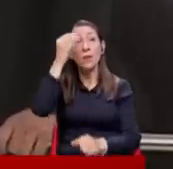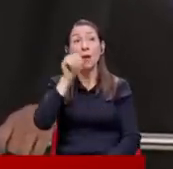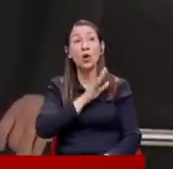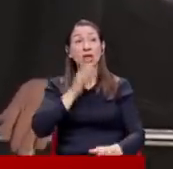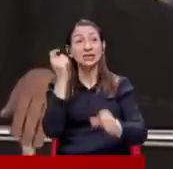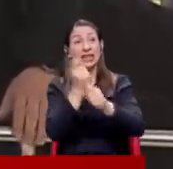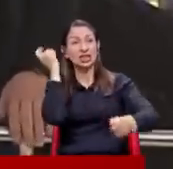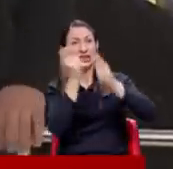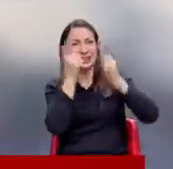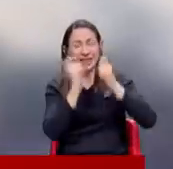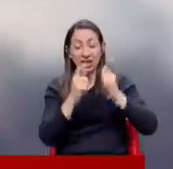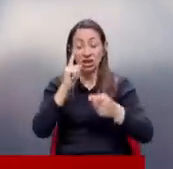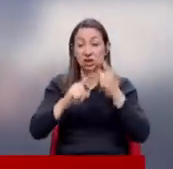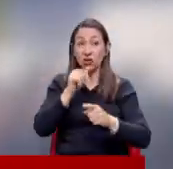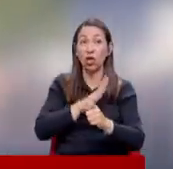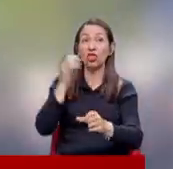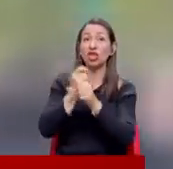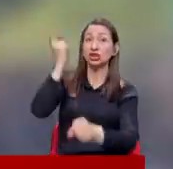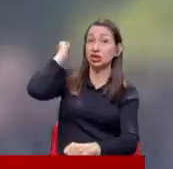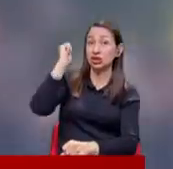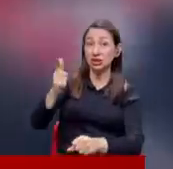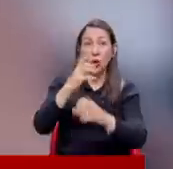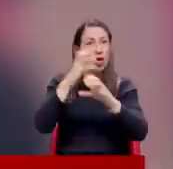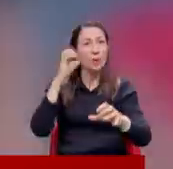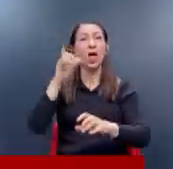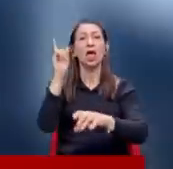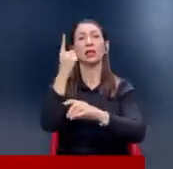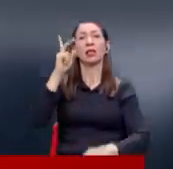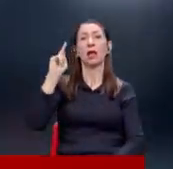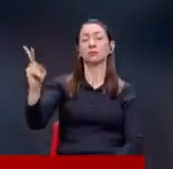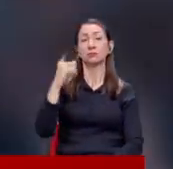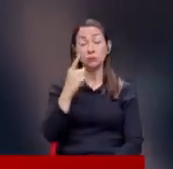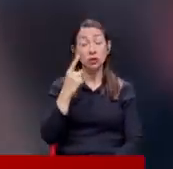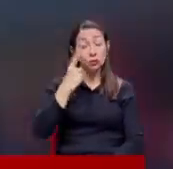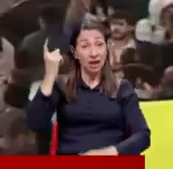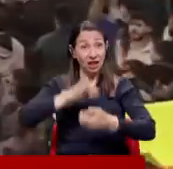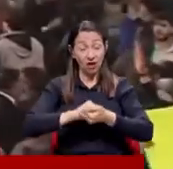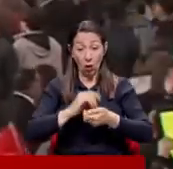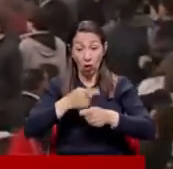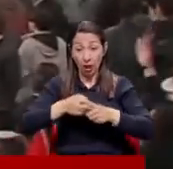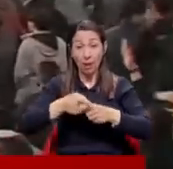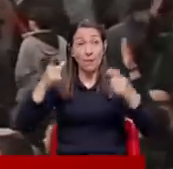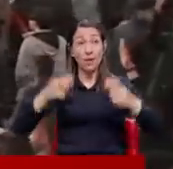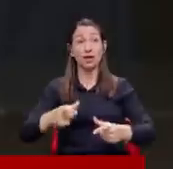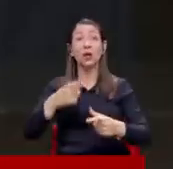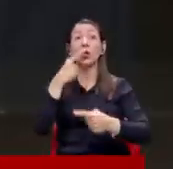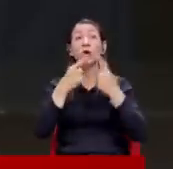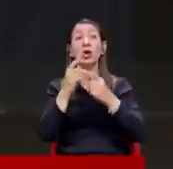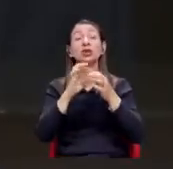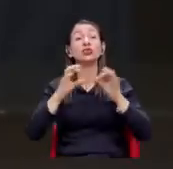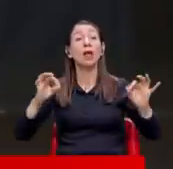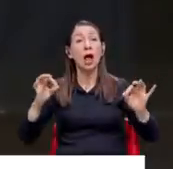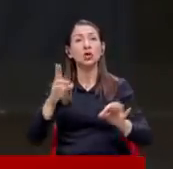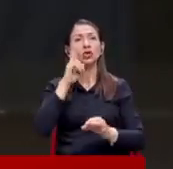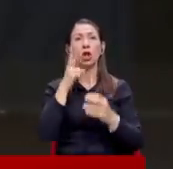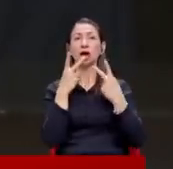İmamoğlu'na saldırının, Kılıçdaroğlu'nun otobüsünün taşlanmasının sorumlusu iktidar diyor. Cumhur İttifakı ortaklarının meydanlarda kullandığı üslup.